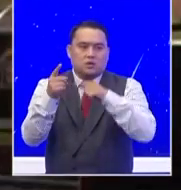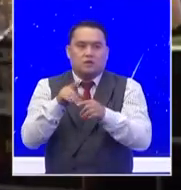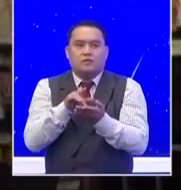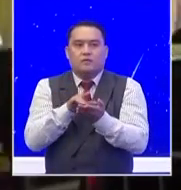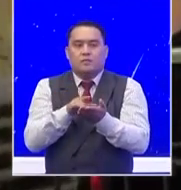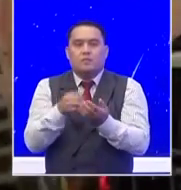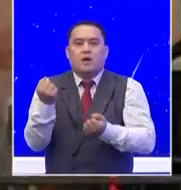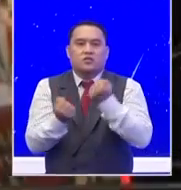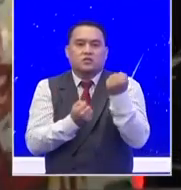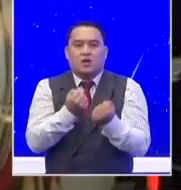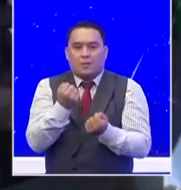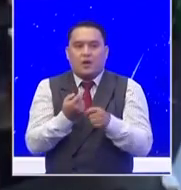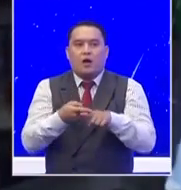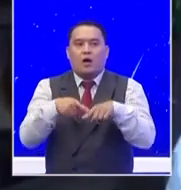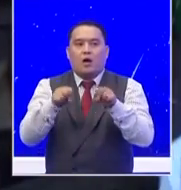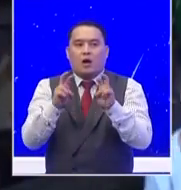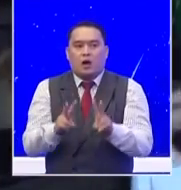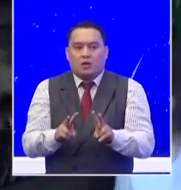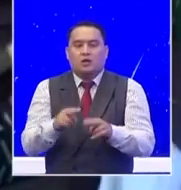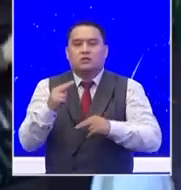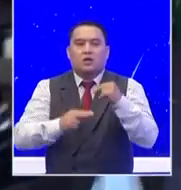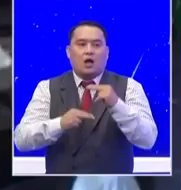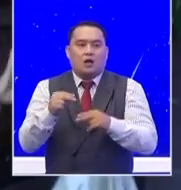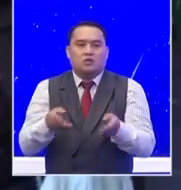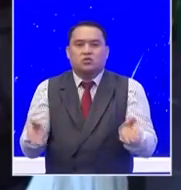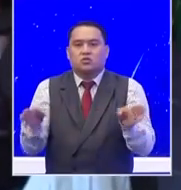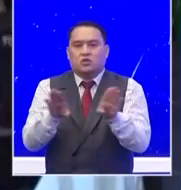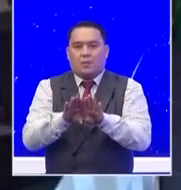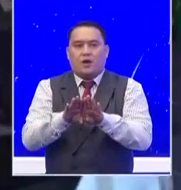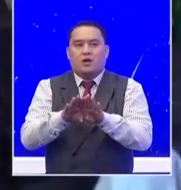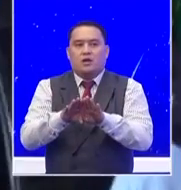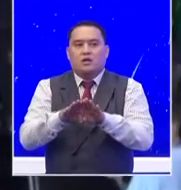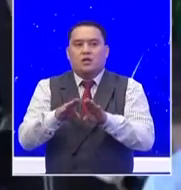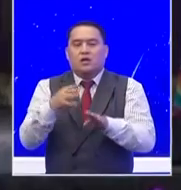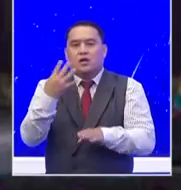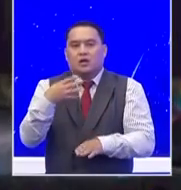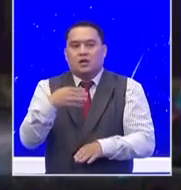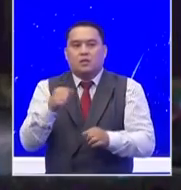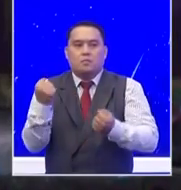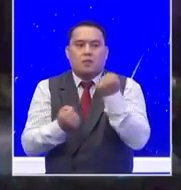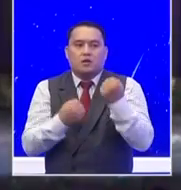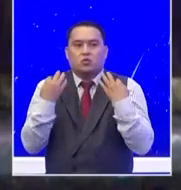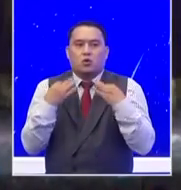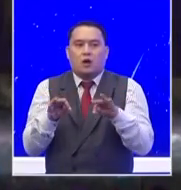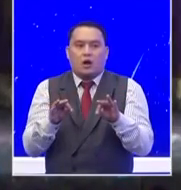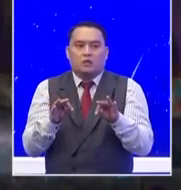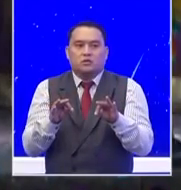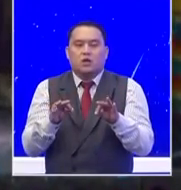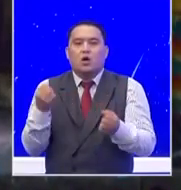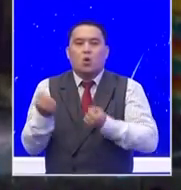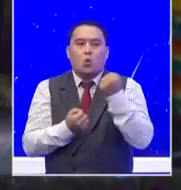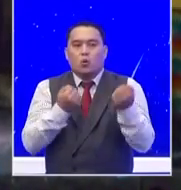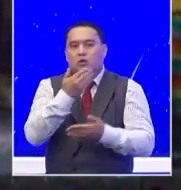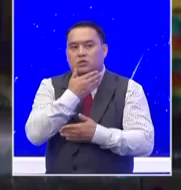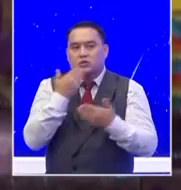көлікпен барып көреді. Ол үшін арнайы орын салынған. Жабық ғимаратқа бір мезгілде тек 40 машинаның кіруіне рұқсат. Ал көлігі жоқ